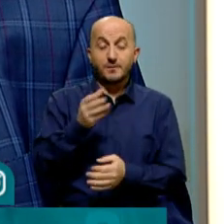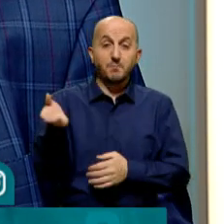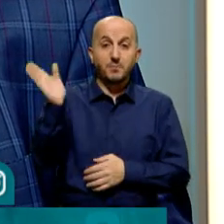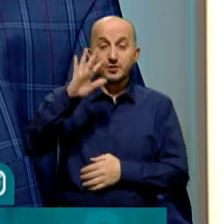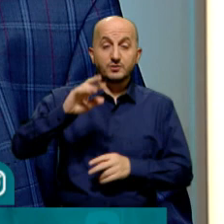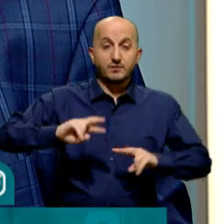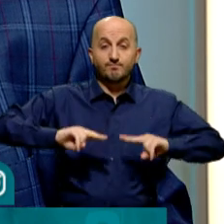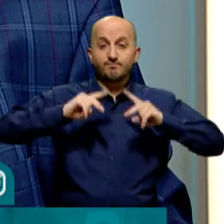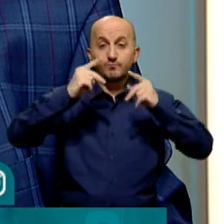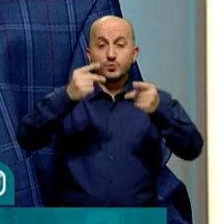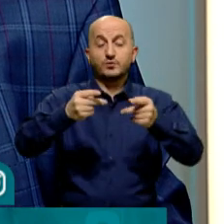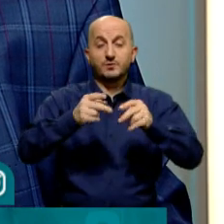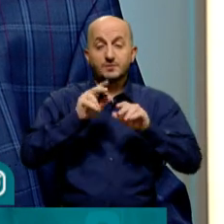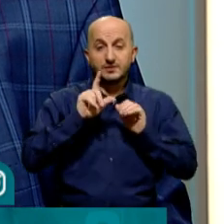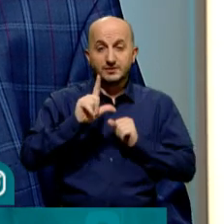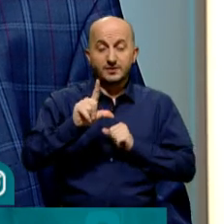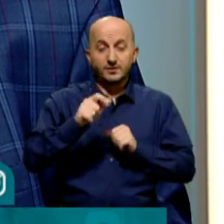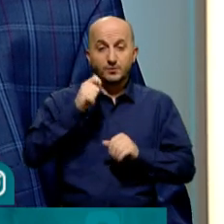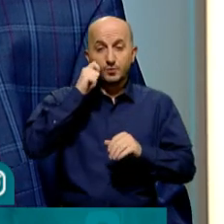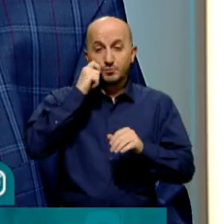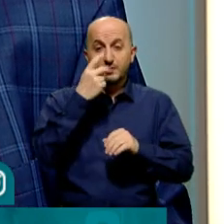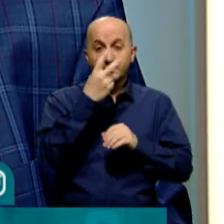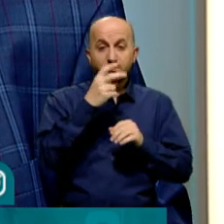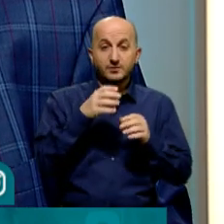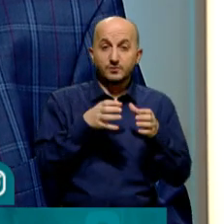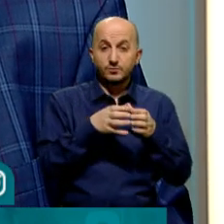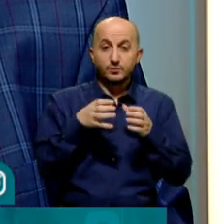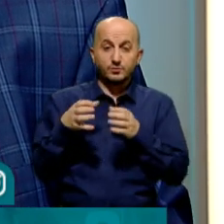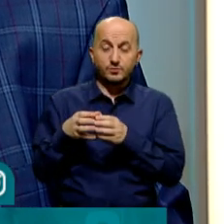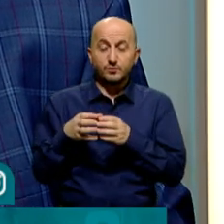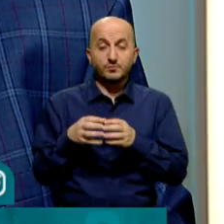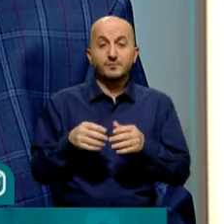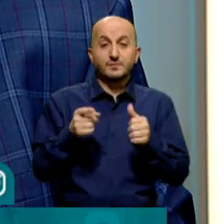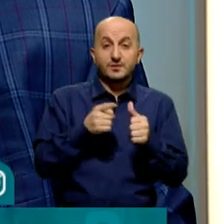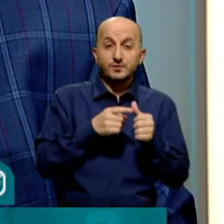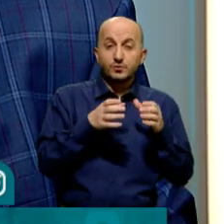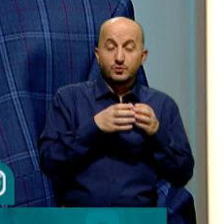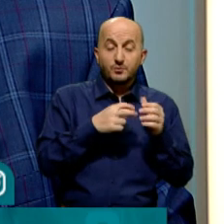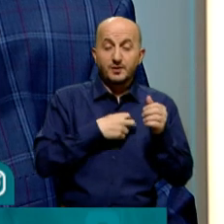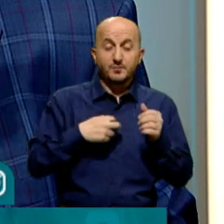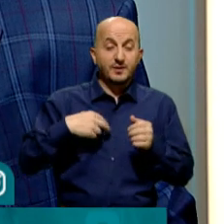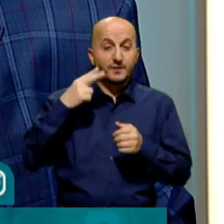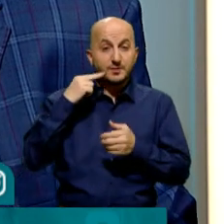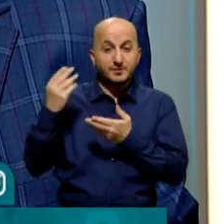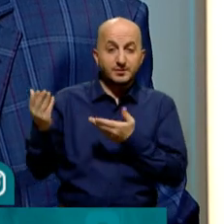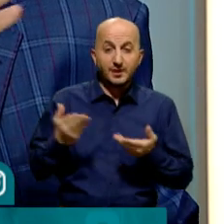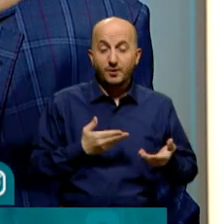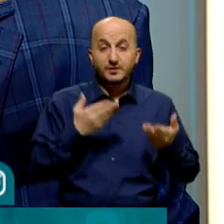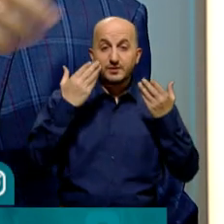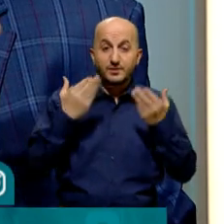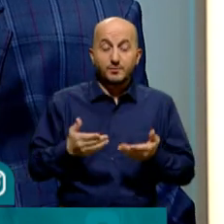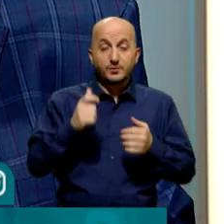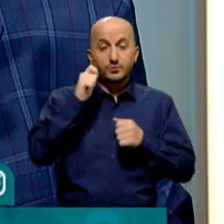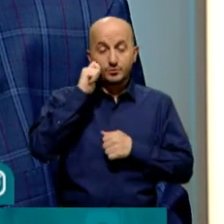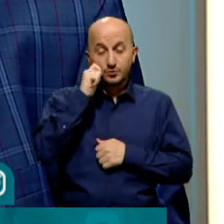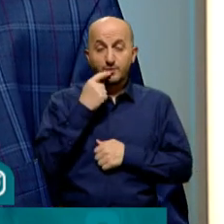ulaştırması gerekir. Niye? Ümmet iki kısım dedik. Birisi ümmeti icabet, peygamberin davetini icabet etmiş, kabullenmiş, biz bunlara Müslüman